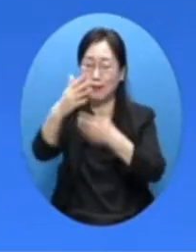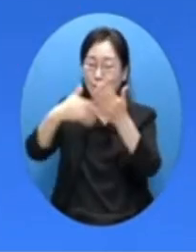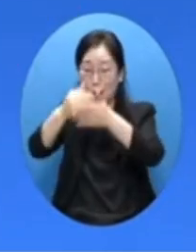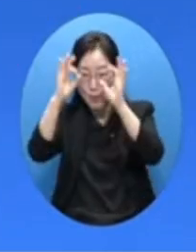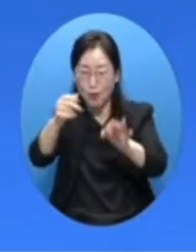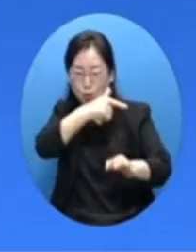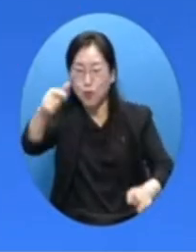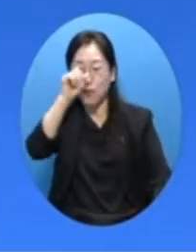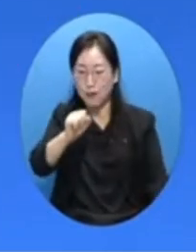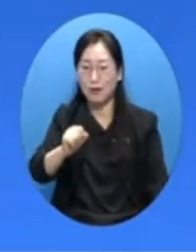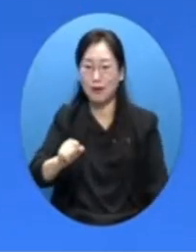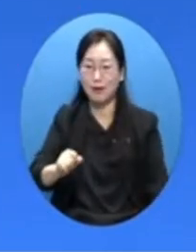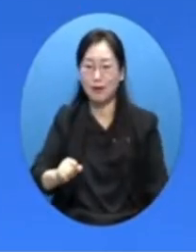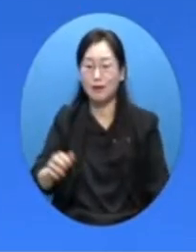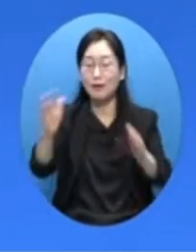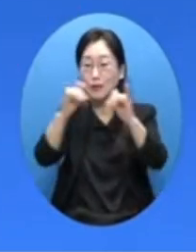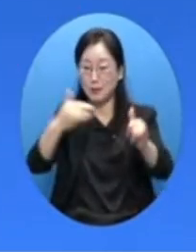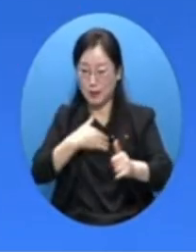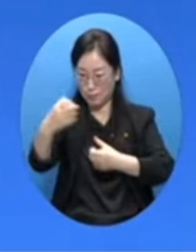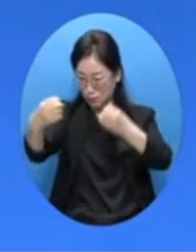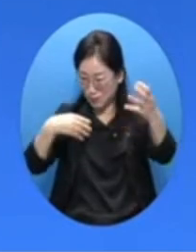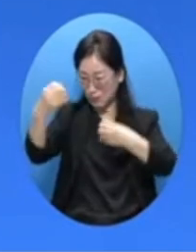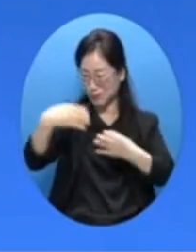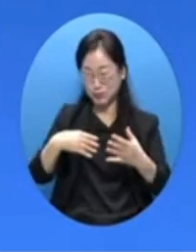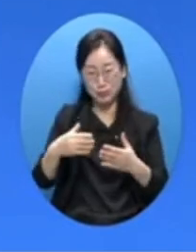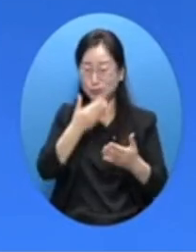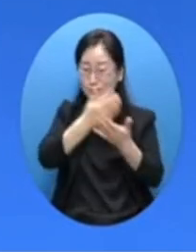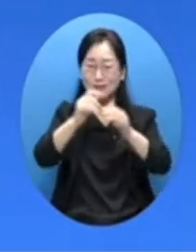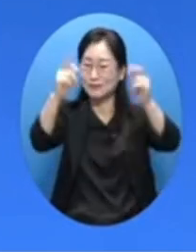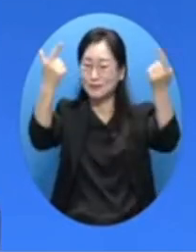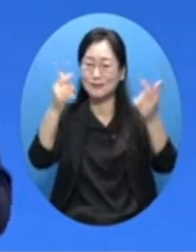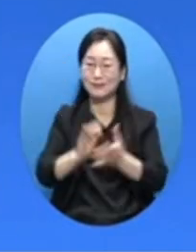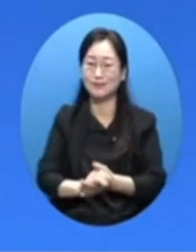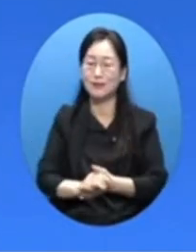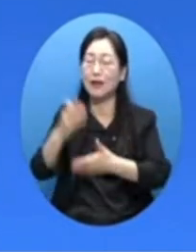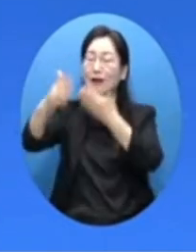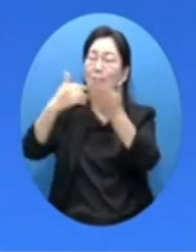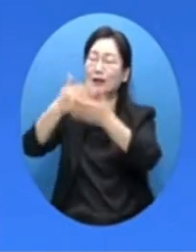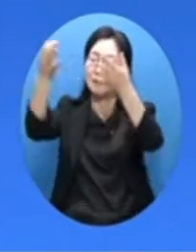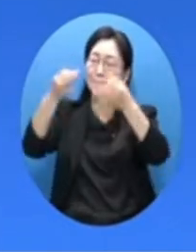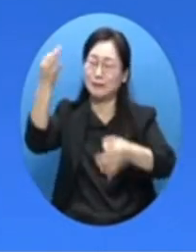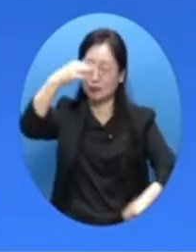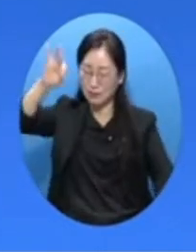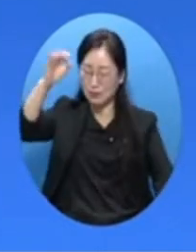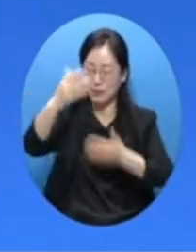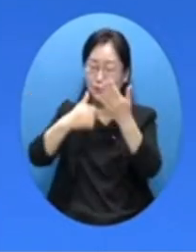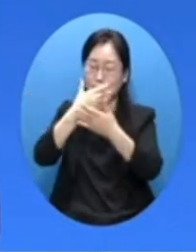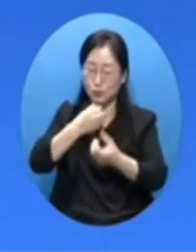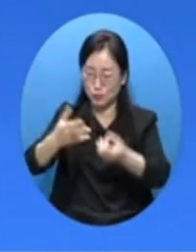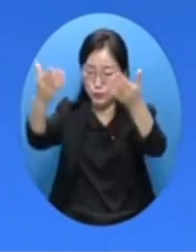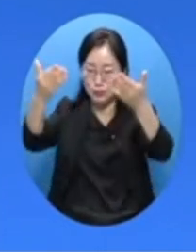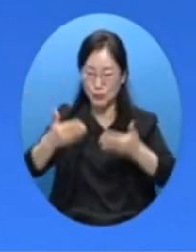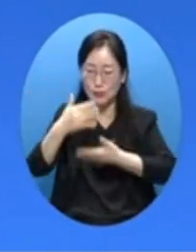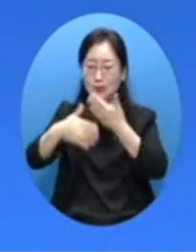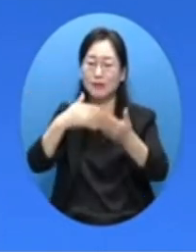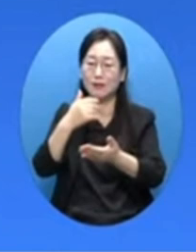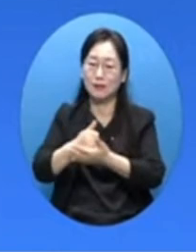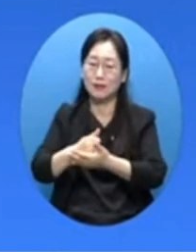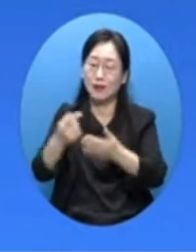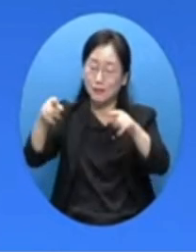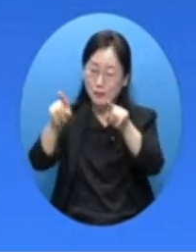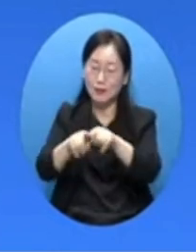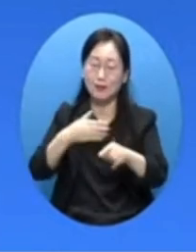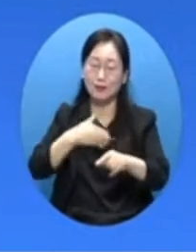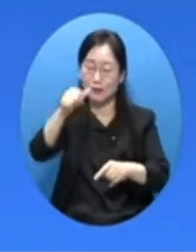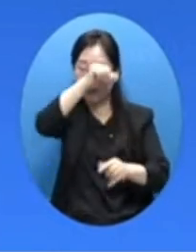좋았더라. 사람들이 나에게 뭐라 하는지 그게 뭐 중요합니까? 하나님의 날 인정하시고 하나님의 날 축복하시고 하나님의 날 함께 하시고 하나님의